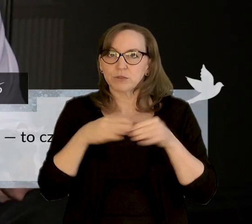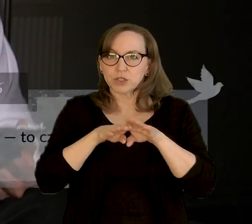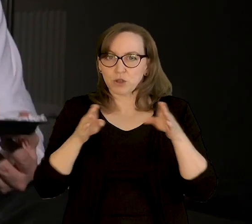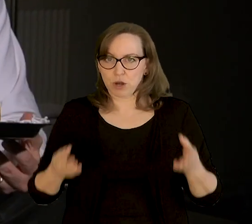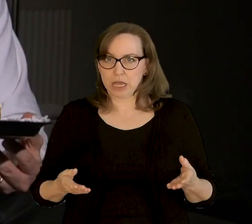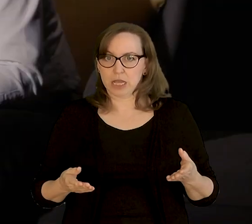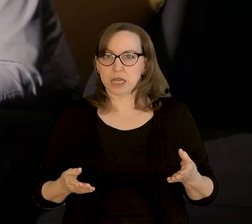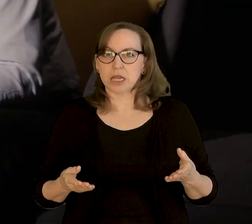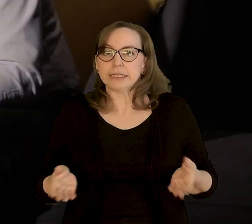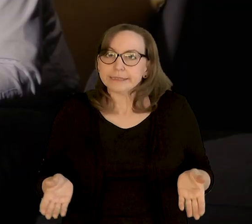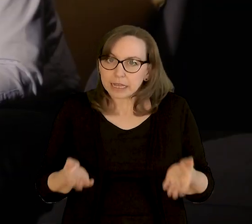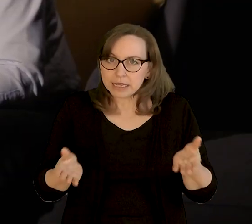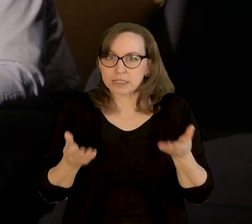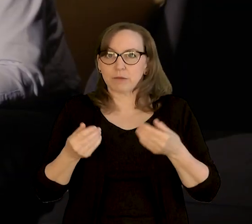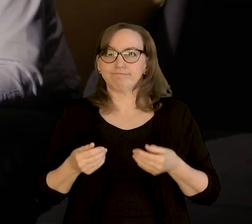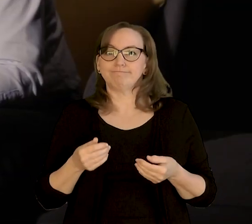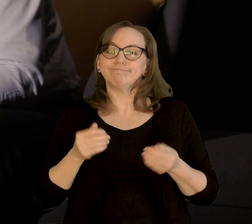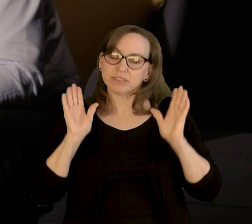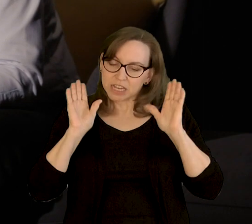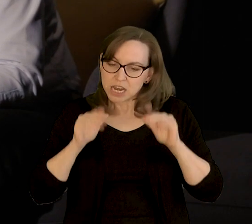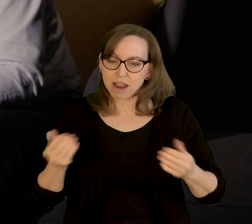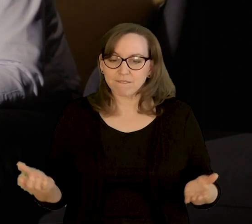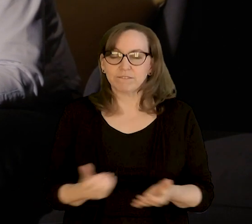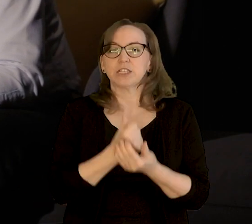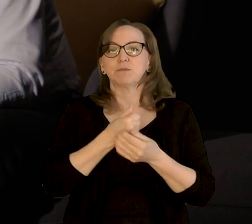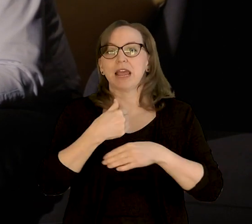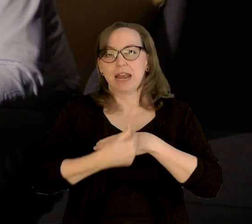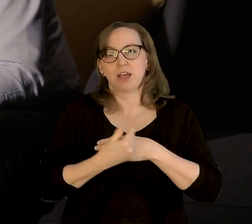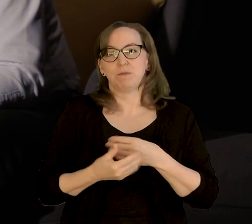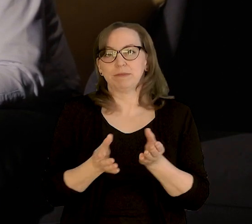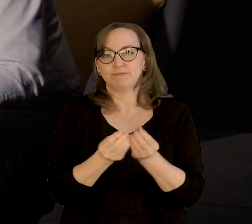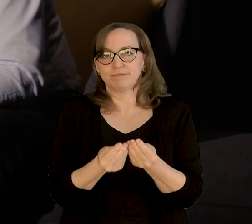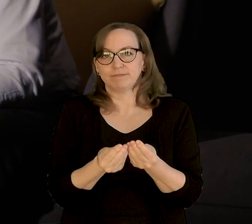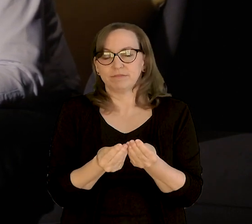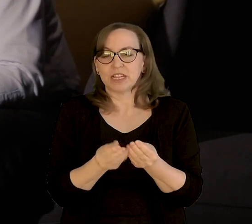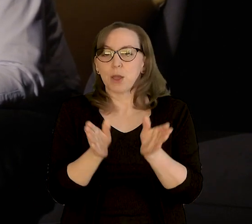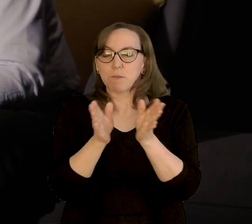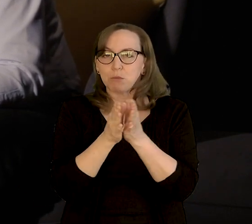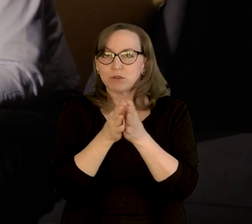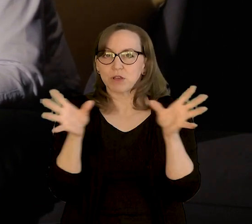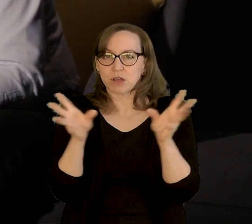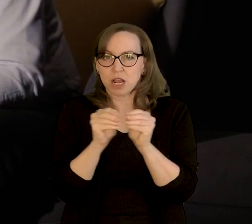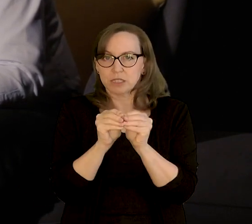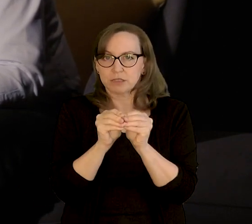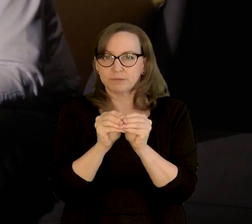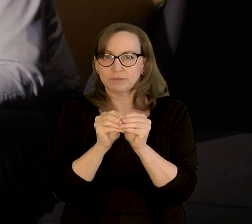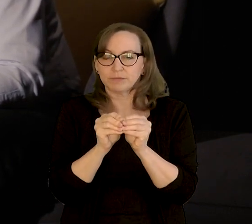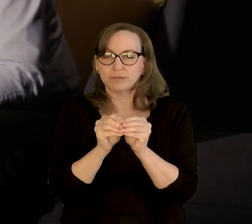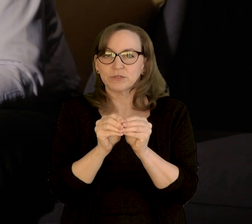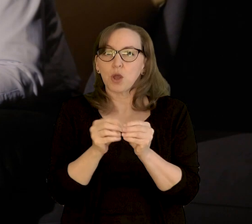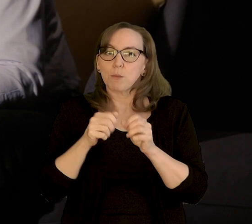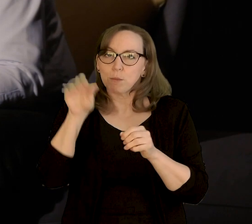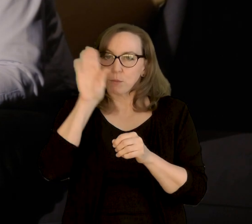zachęcam, niech weźmie chleb w swoje ręce i pomódlmy się wszyscy razem